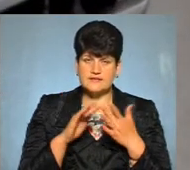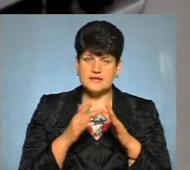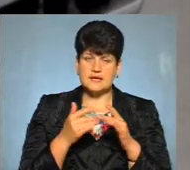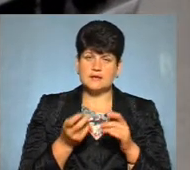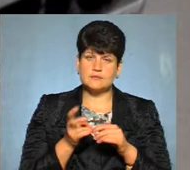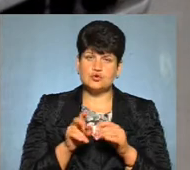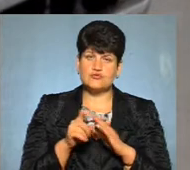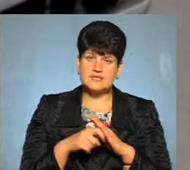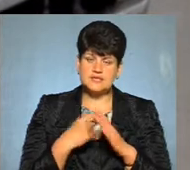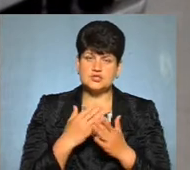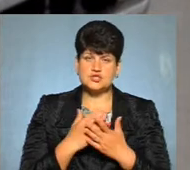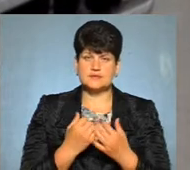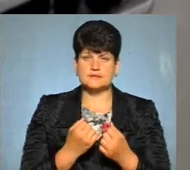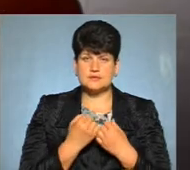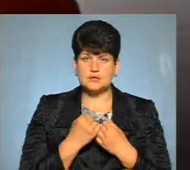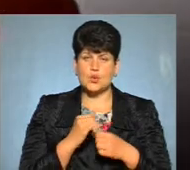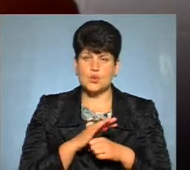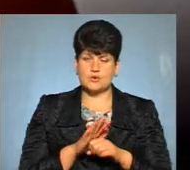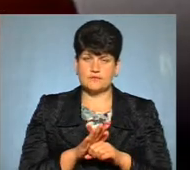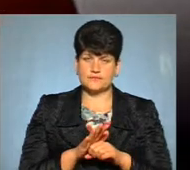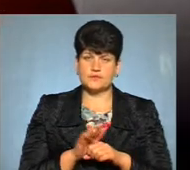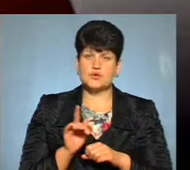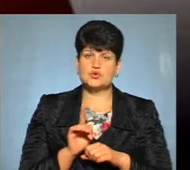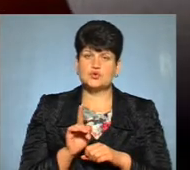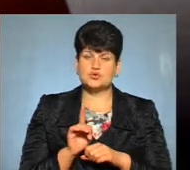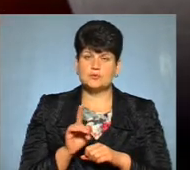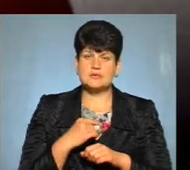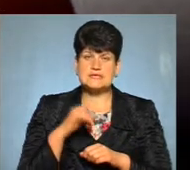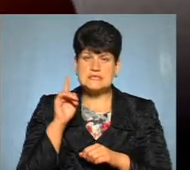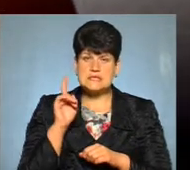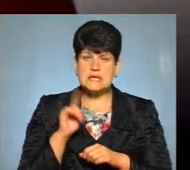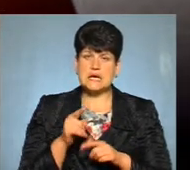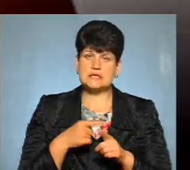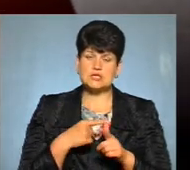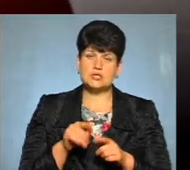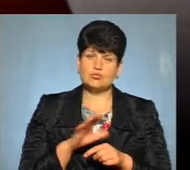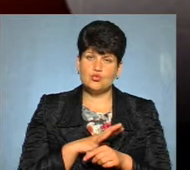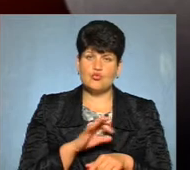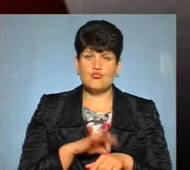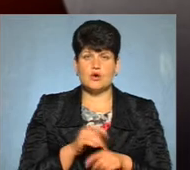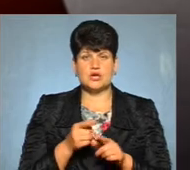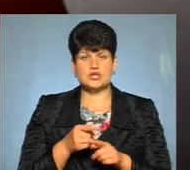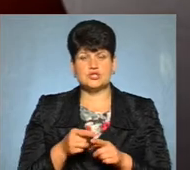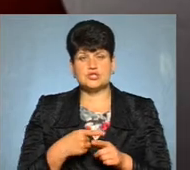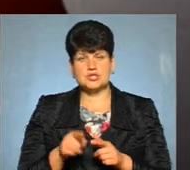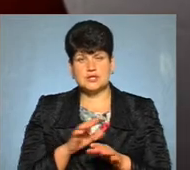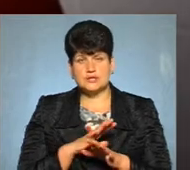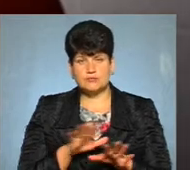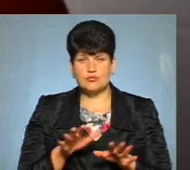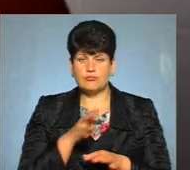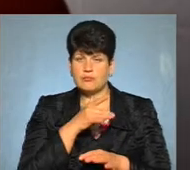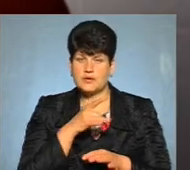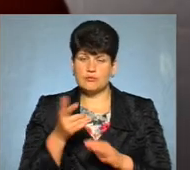має імунітет до коронавірусу. Щоб знати, там, чи був хворий, чи не був, тому що в період перед